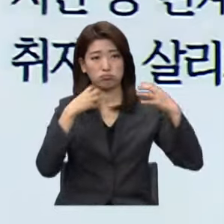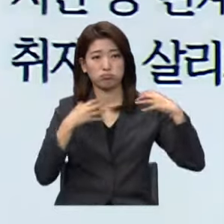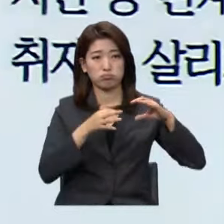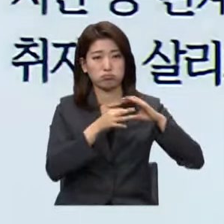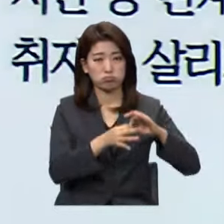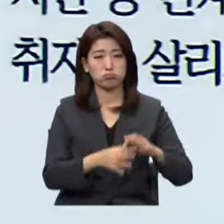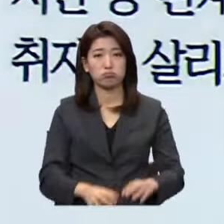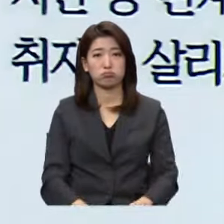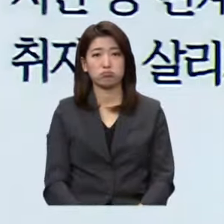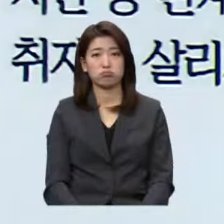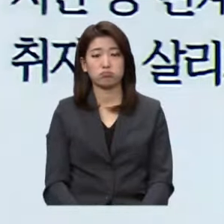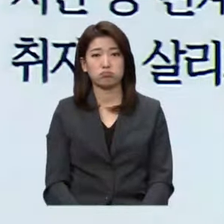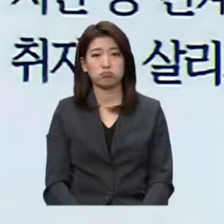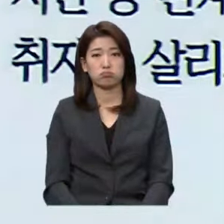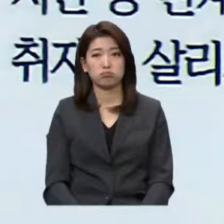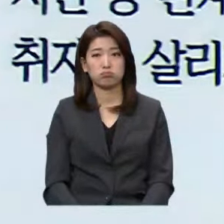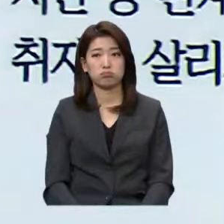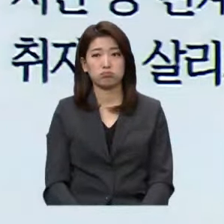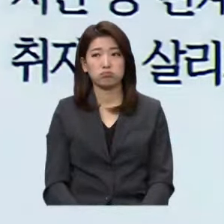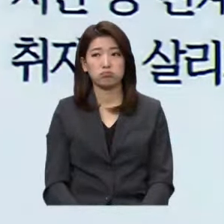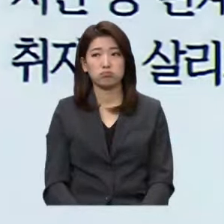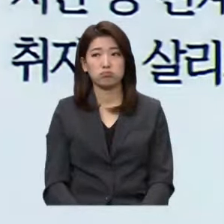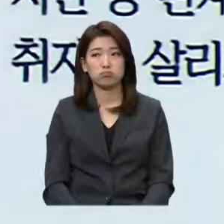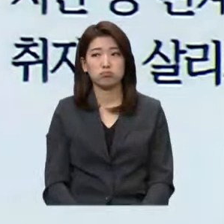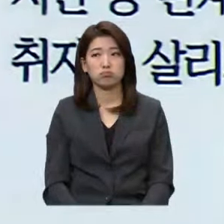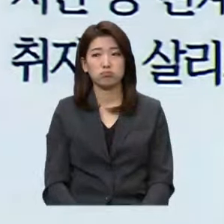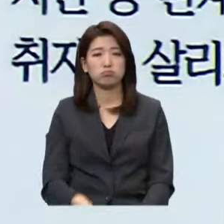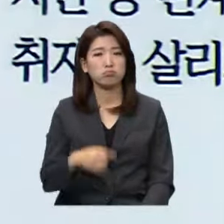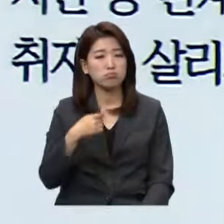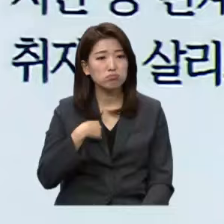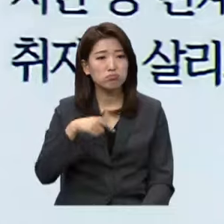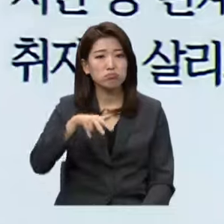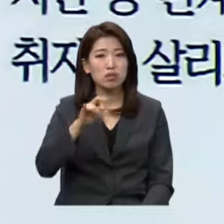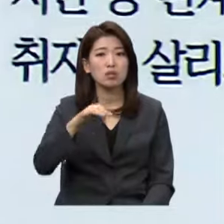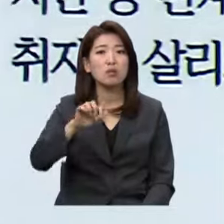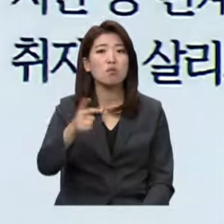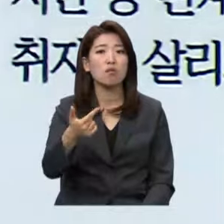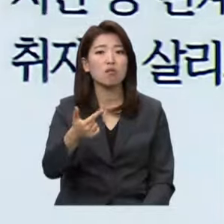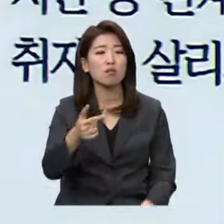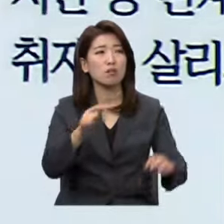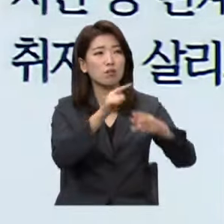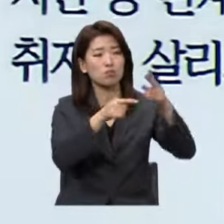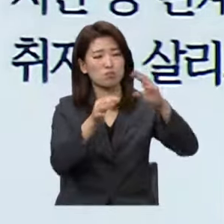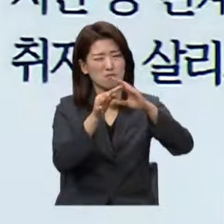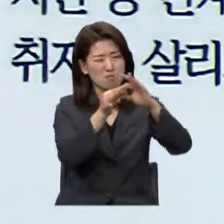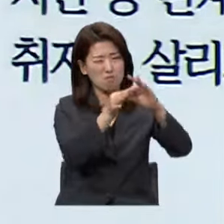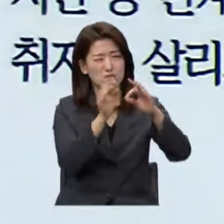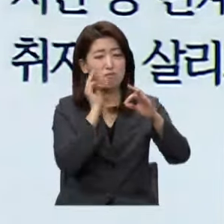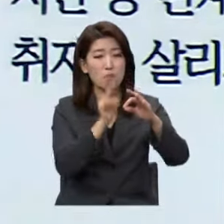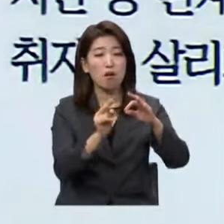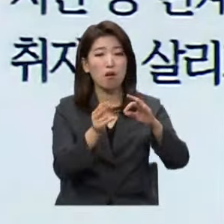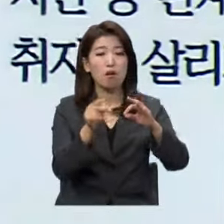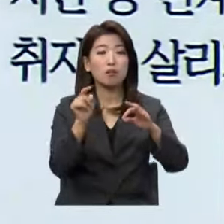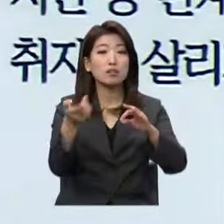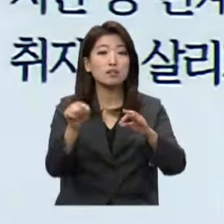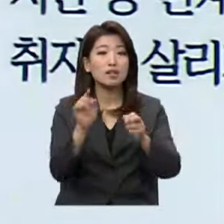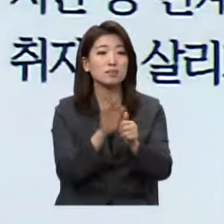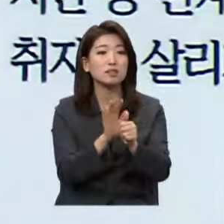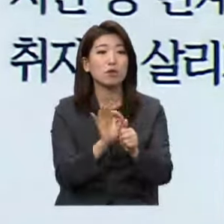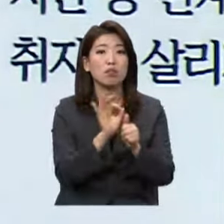오해한다고 지적받아서 물러난 사람이 추산 사람을 그냥 받는 건 말이 안 된다 경선을 거쳐야 된다라고